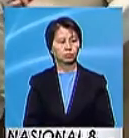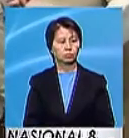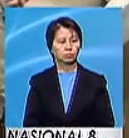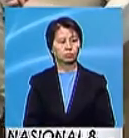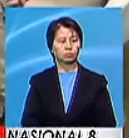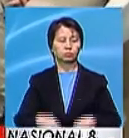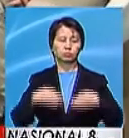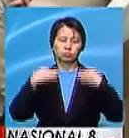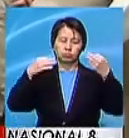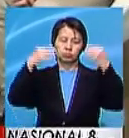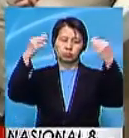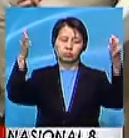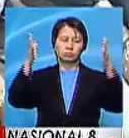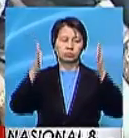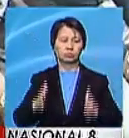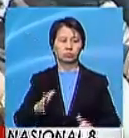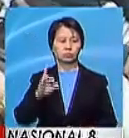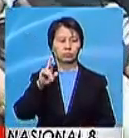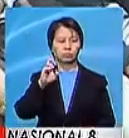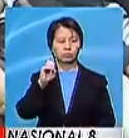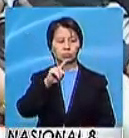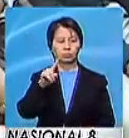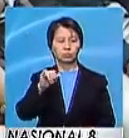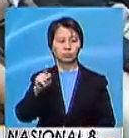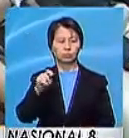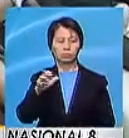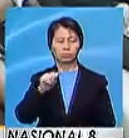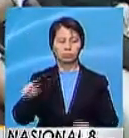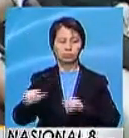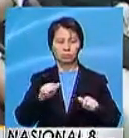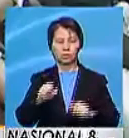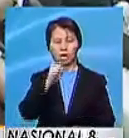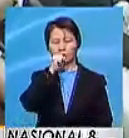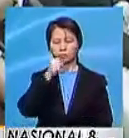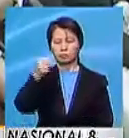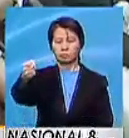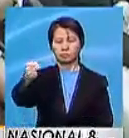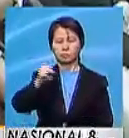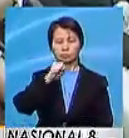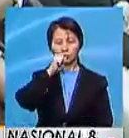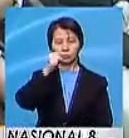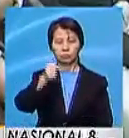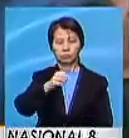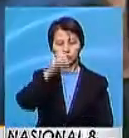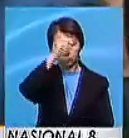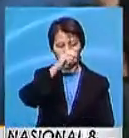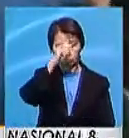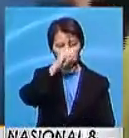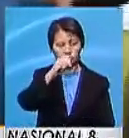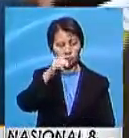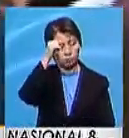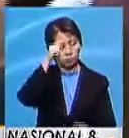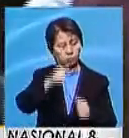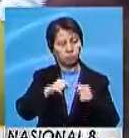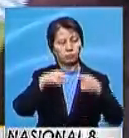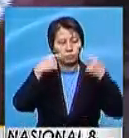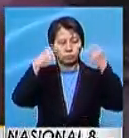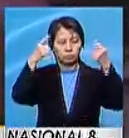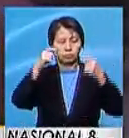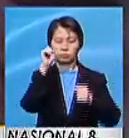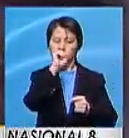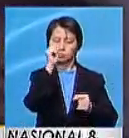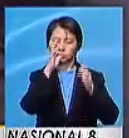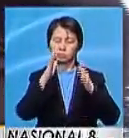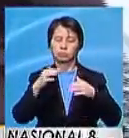Selebriti sensasi Rosita Cik Wan yang bertindak sebagai pengacara akan menjejak dan mengimbau nostalgia kejayaan artis